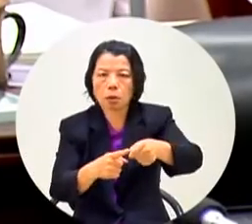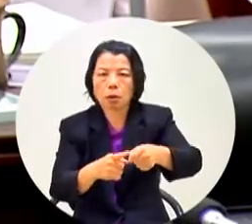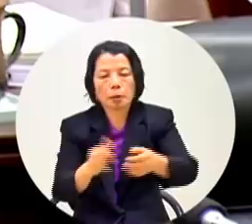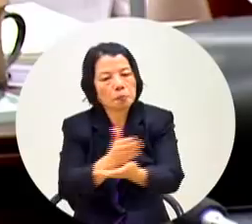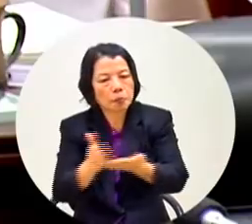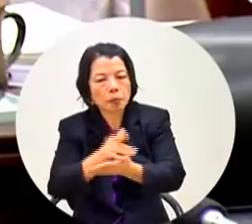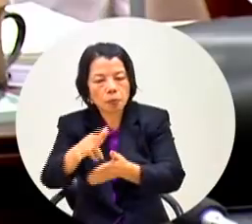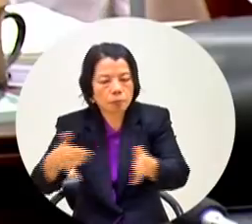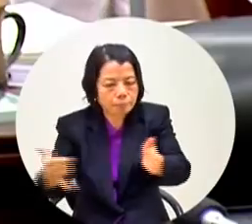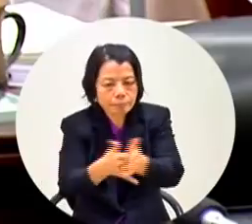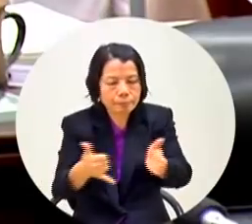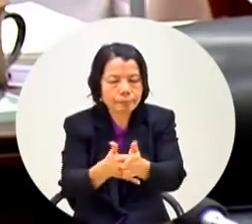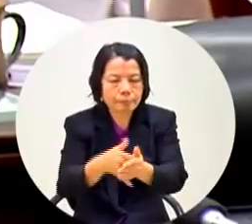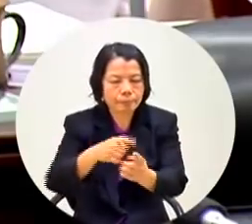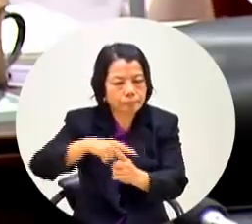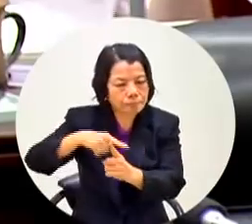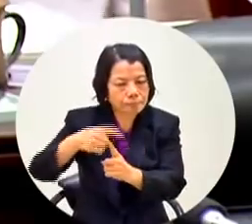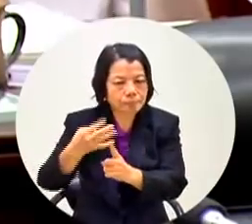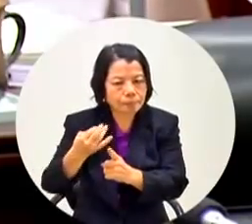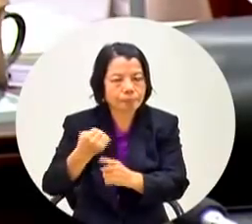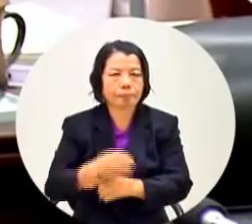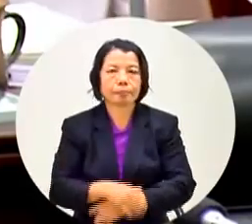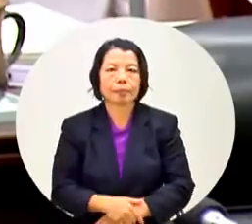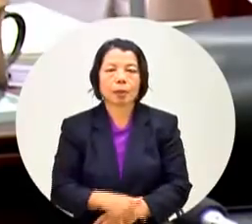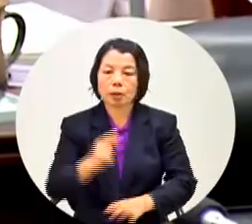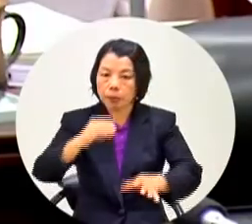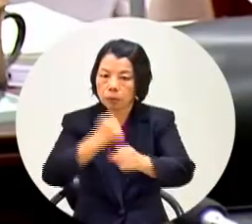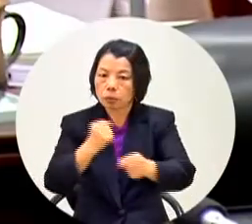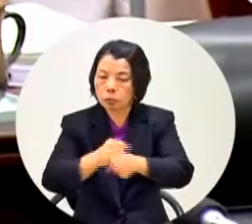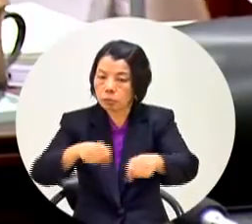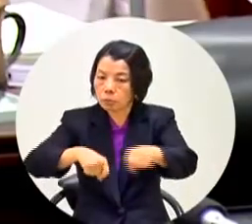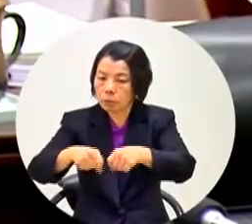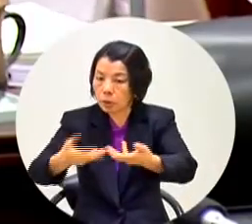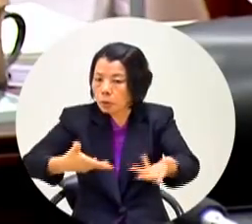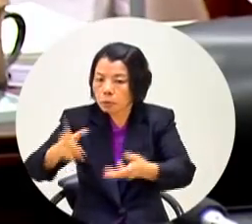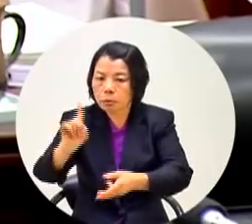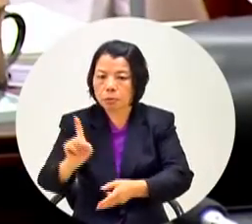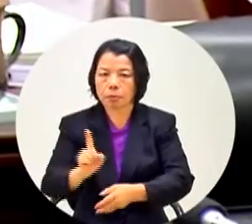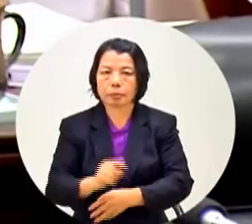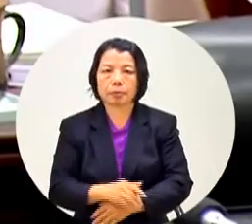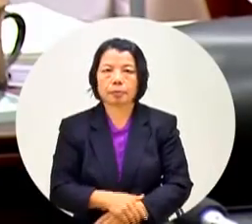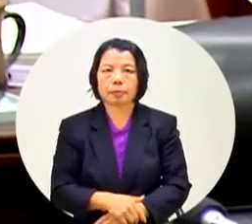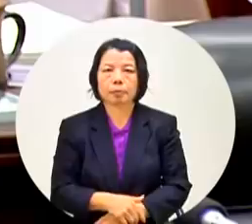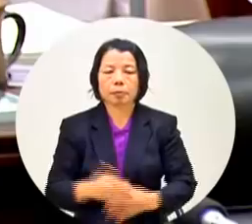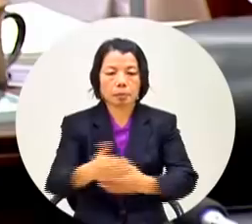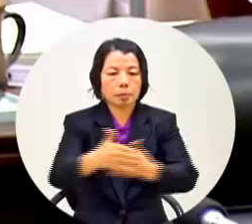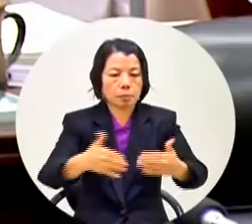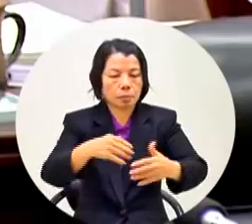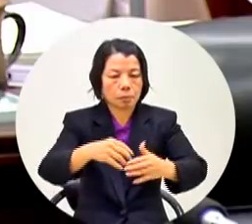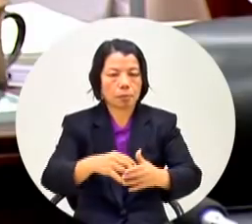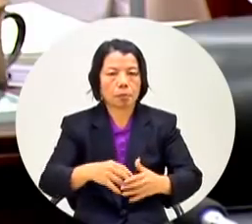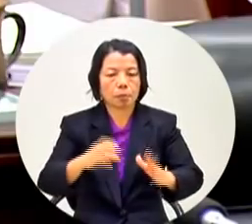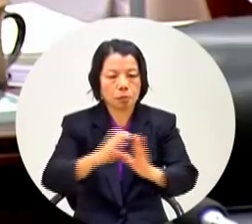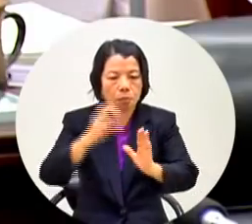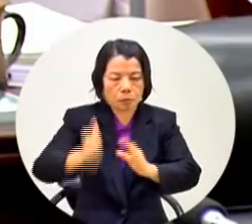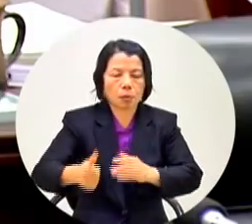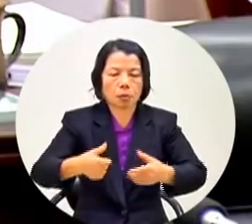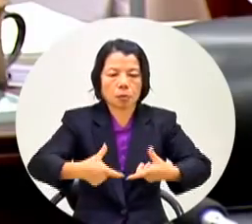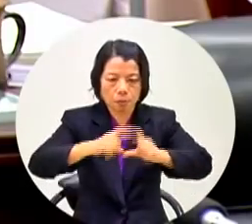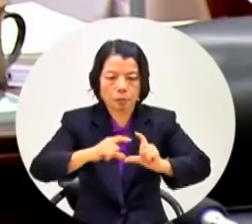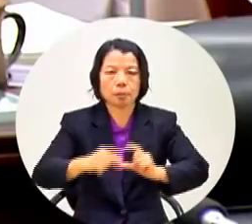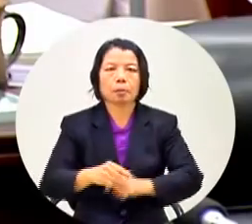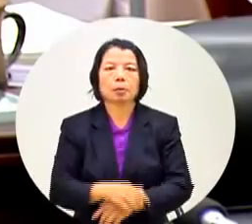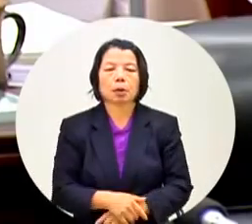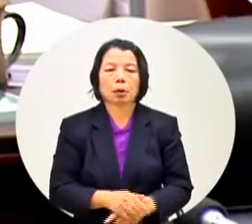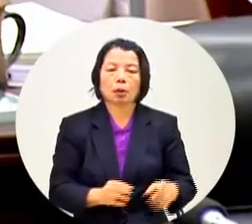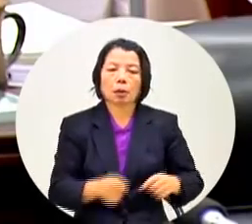什么？好，请交通局长回答。 哎，议长还有黄议员，168目前还是都有在开。 哦，